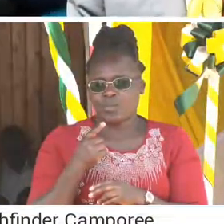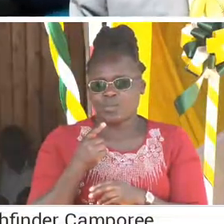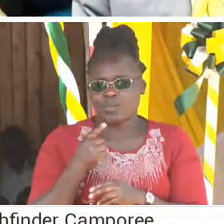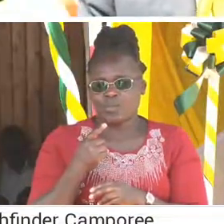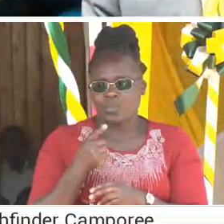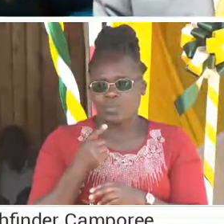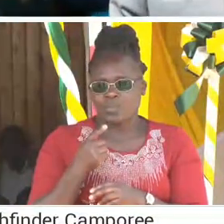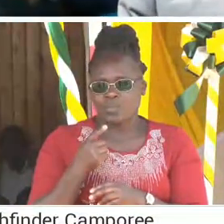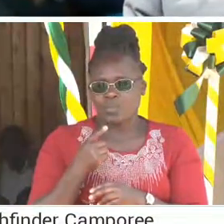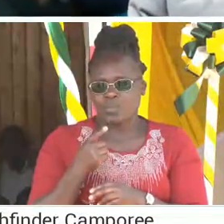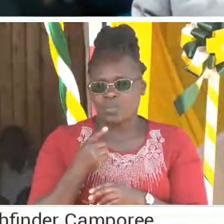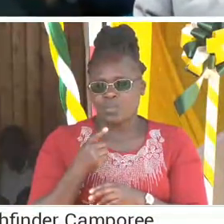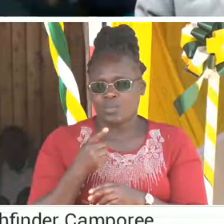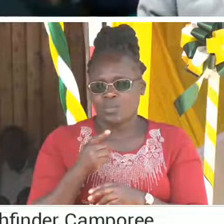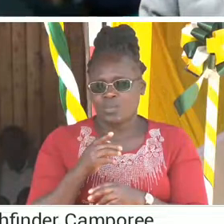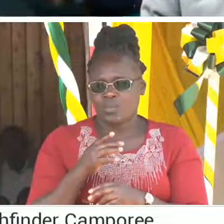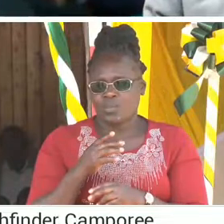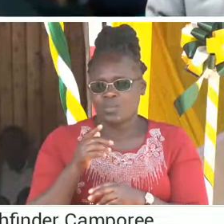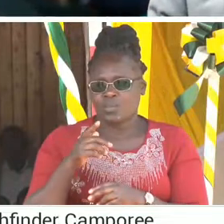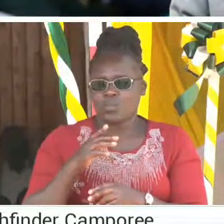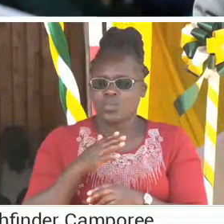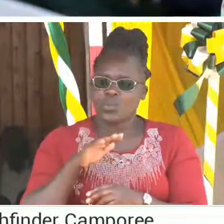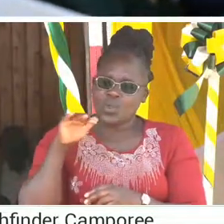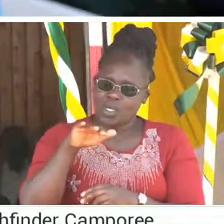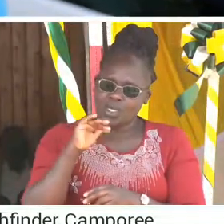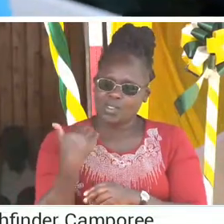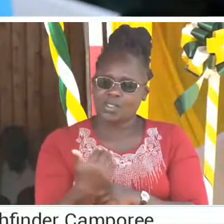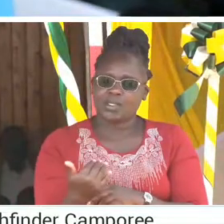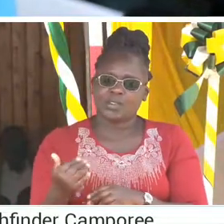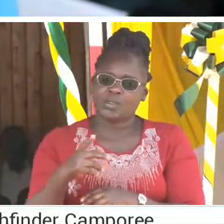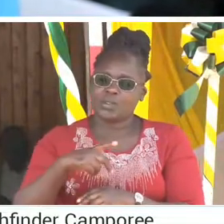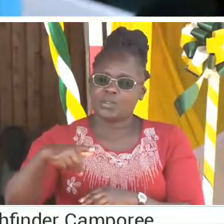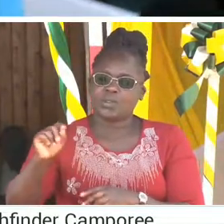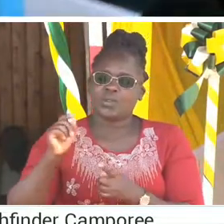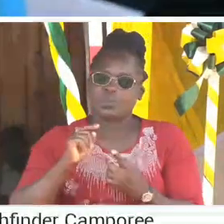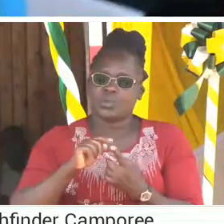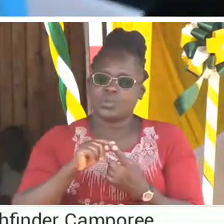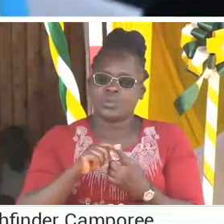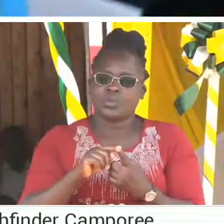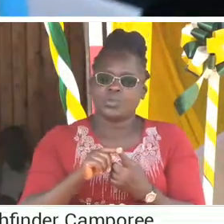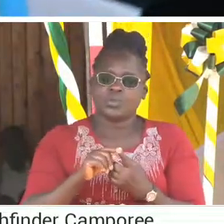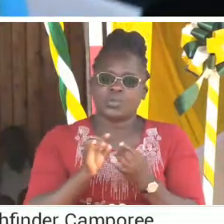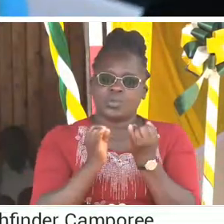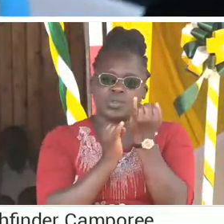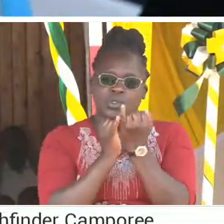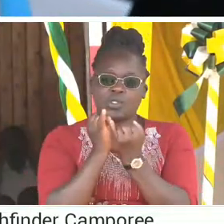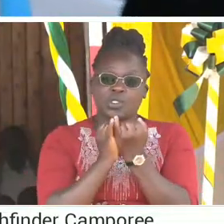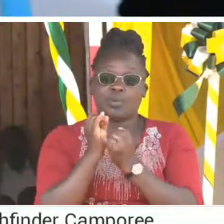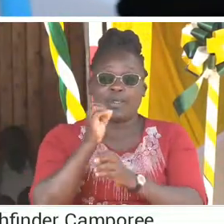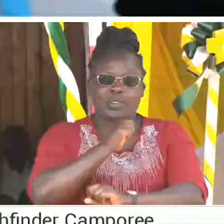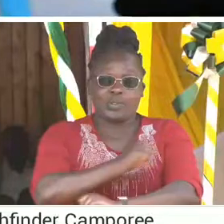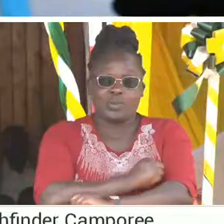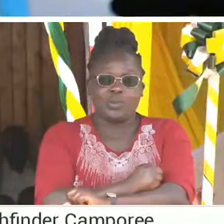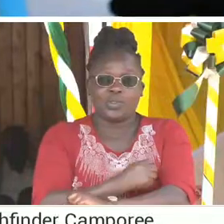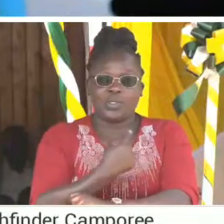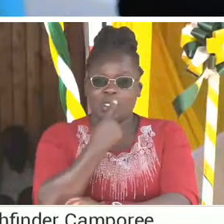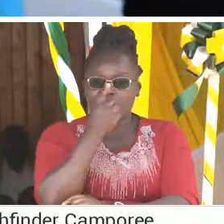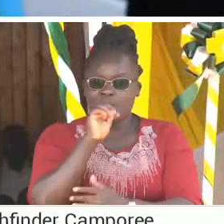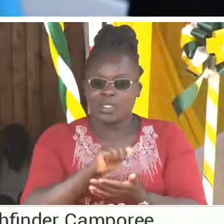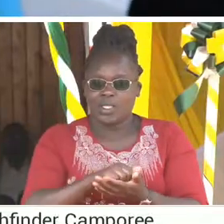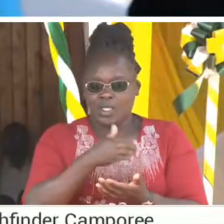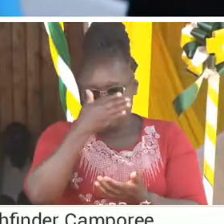waweze kuenda katika shule zetu za kanisa ili tusiweze kupoteza yale ambayo tumewafundisha